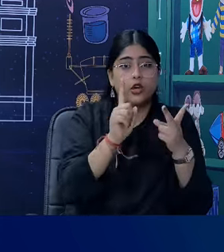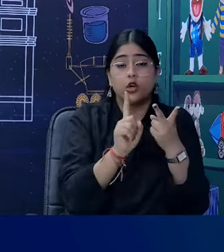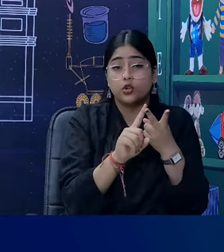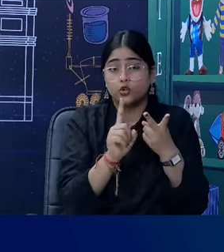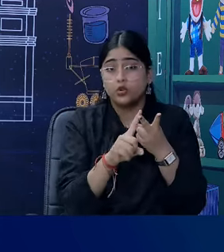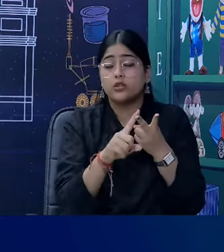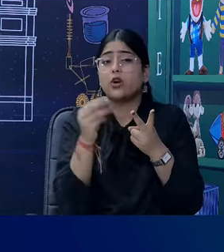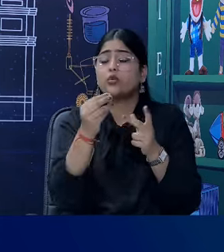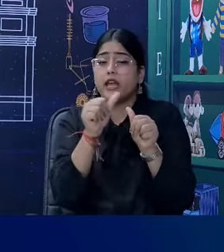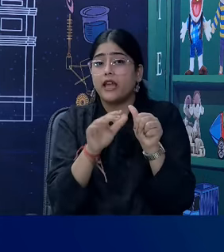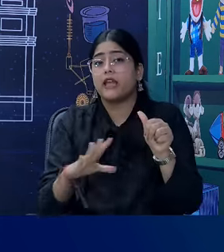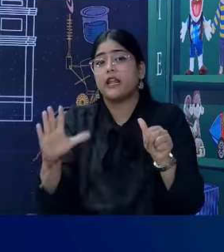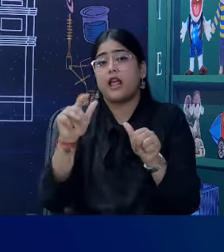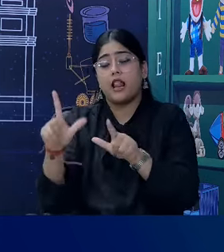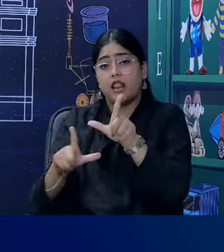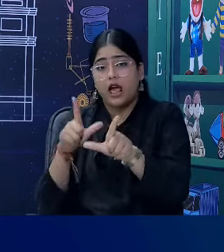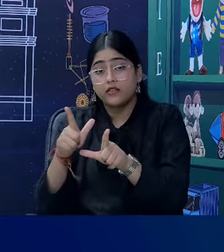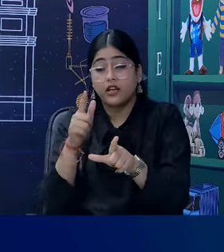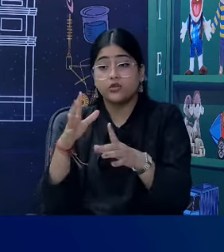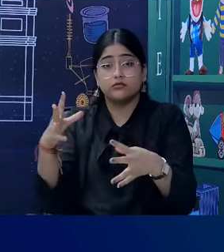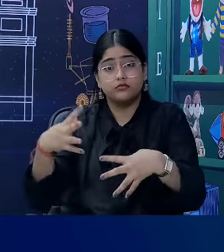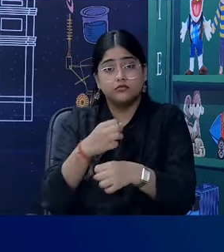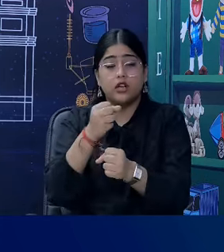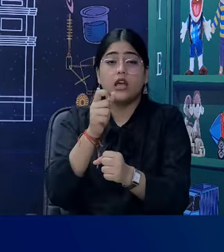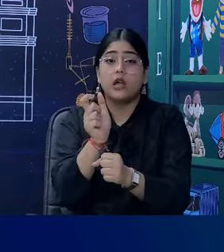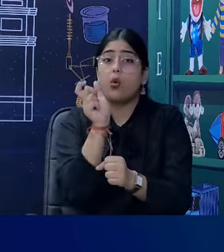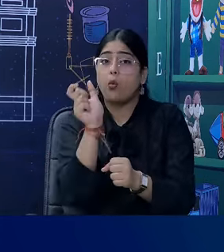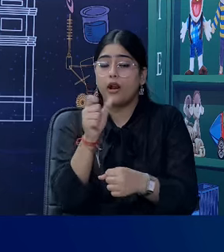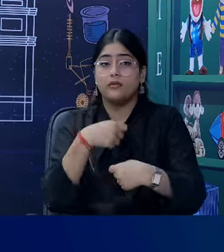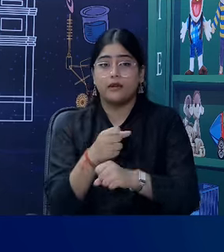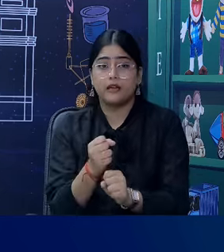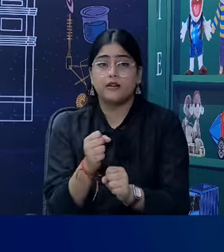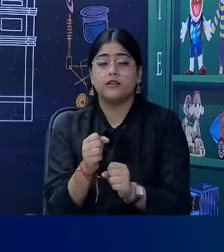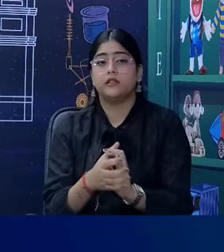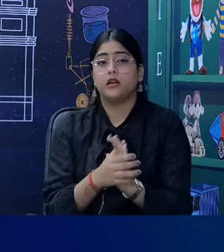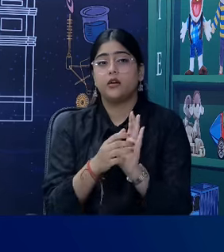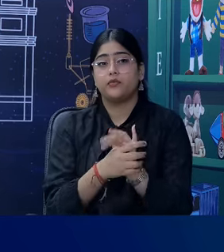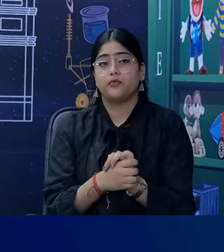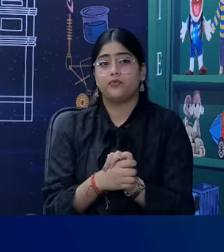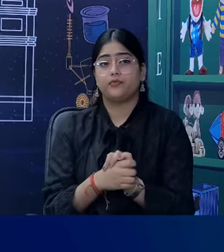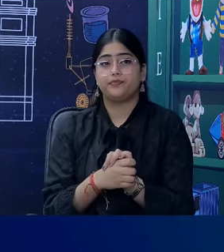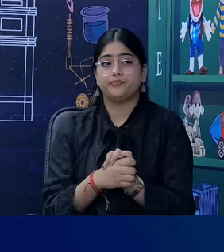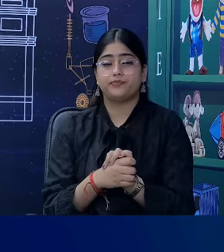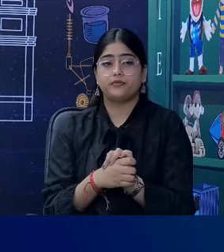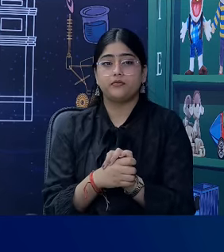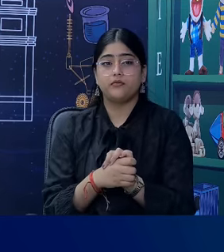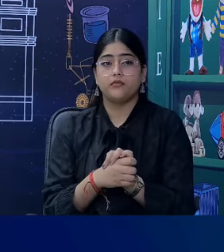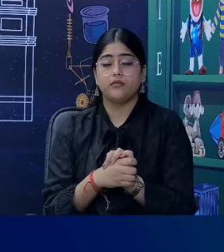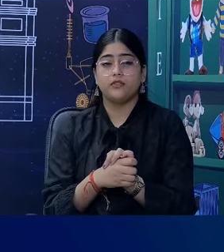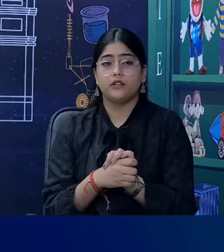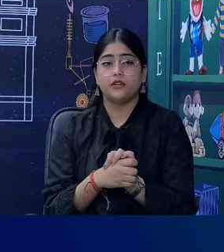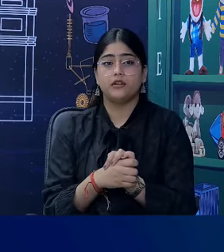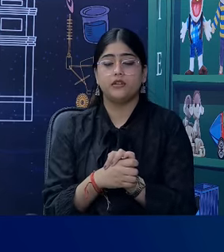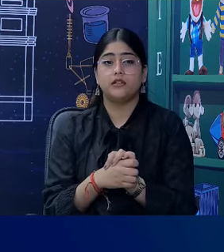मलयालम तो इन दो भाषाओं से मिलकर ये मणि प्रवाल बना गया है और इस मणि प्रवाल शैली में ही आपके जो लीला तिलकं